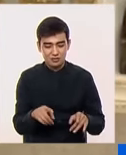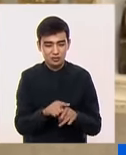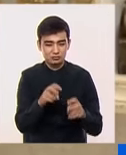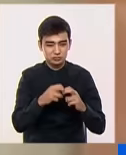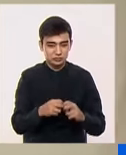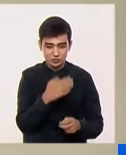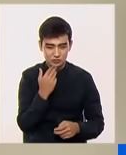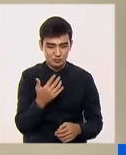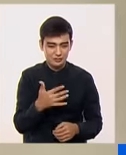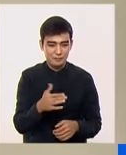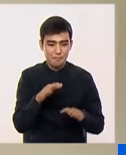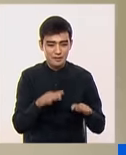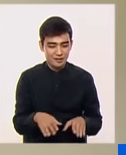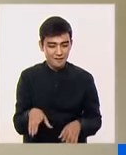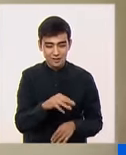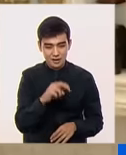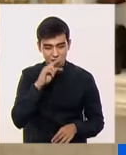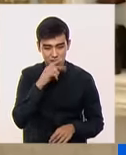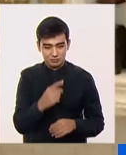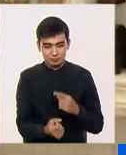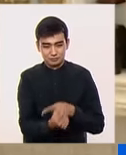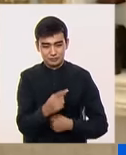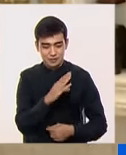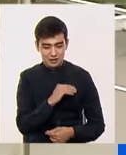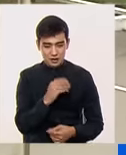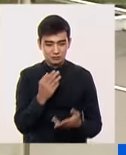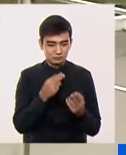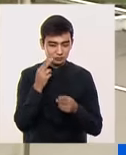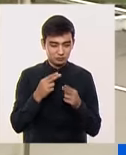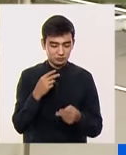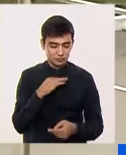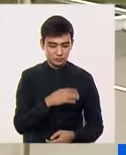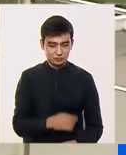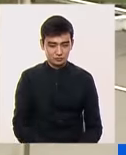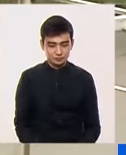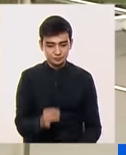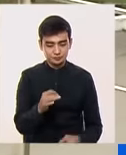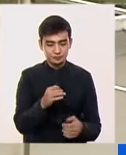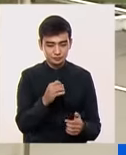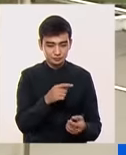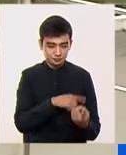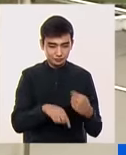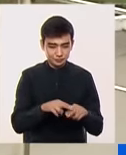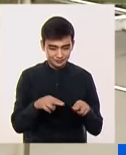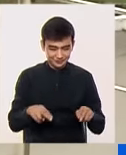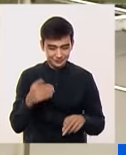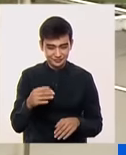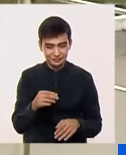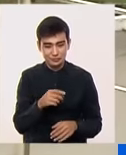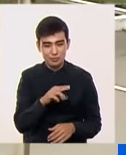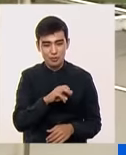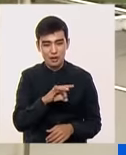это все и сколько отравлений по этому поводу сколько жалоб в национальной палате предпринимателей утверждают что продление моратория